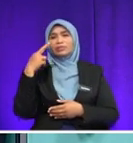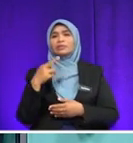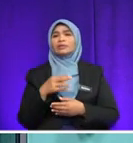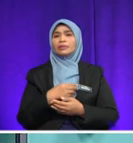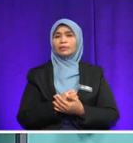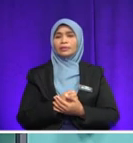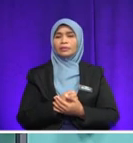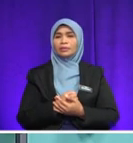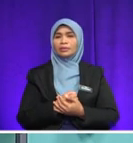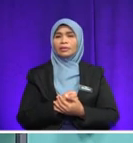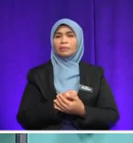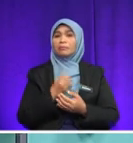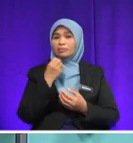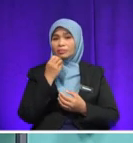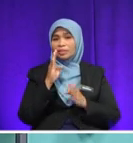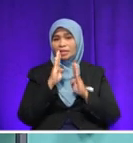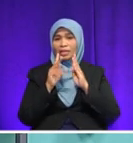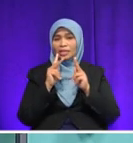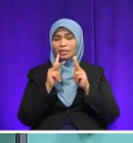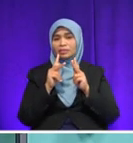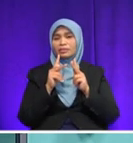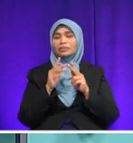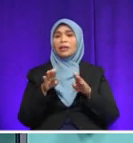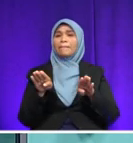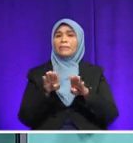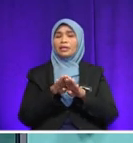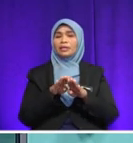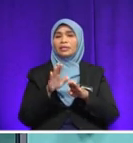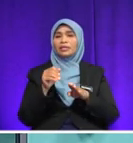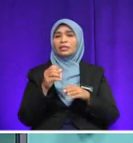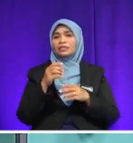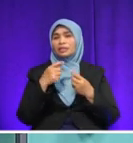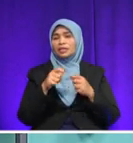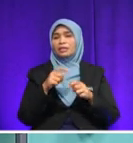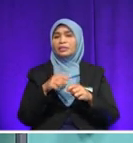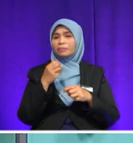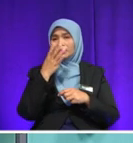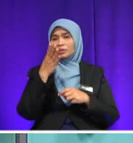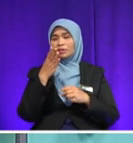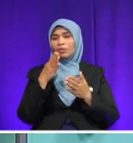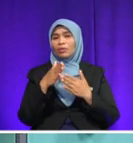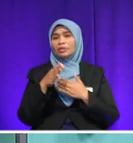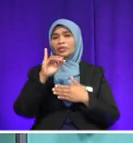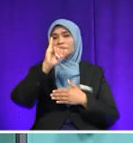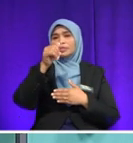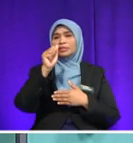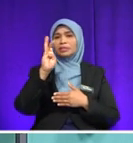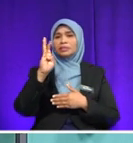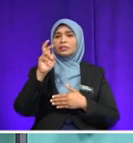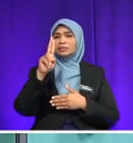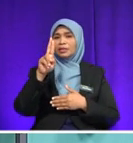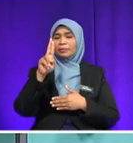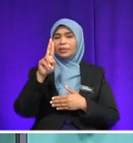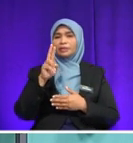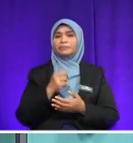Shallallahu Alaihi Wasallam bersabda sebagaimana yang telah diriwayatkan oleh Jabir radhiyallahu